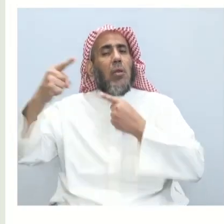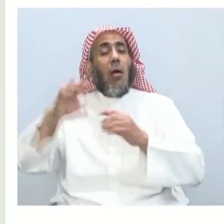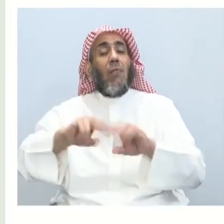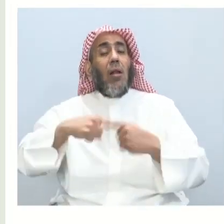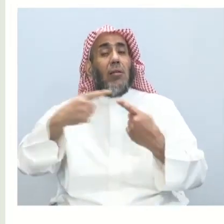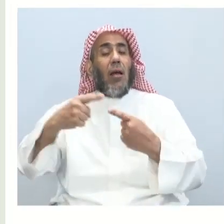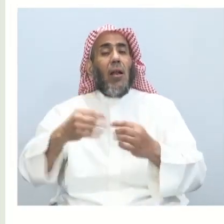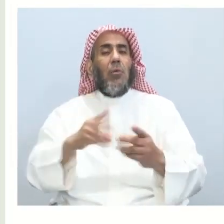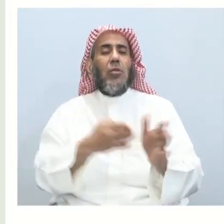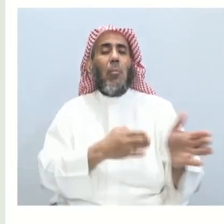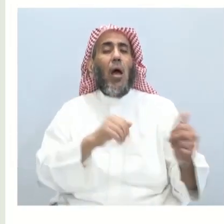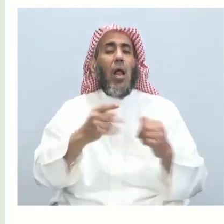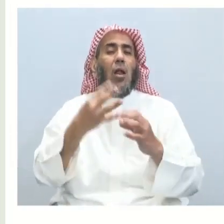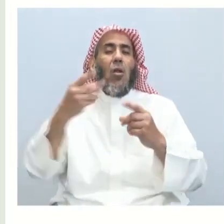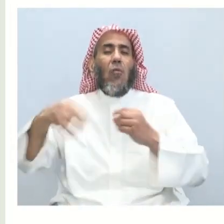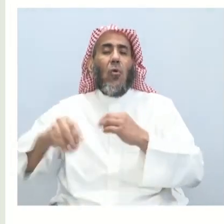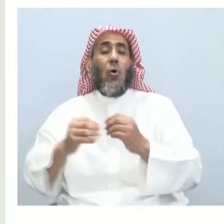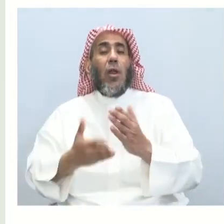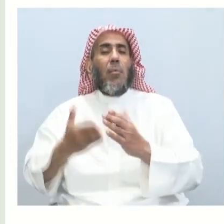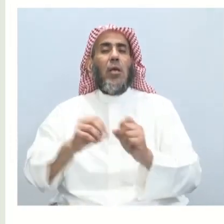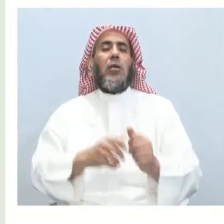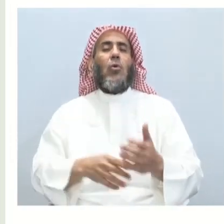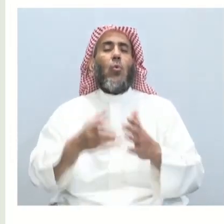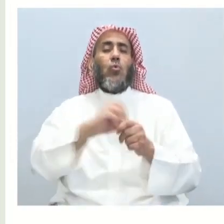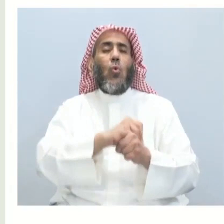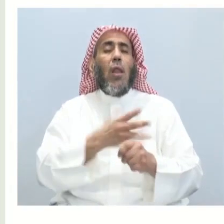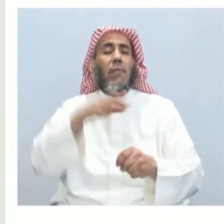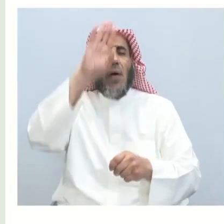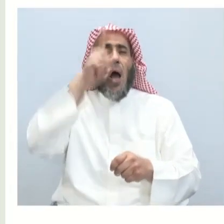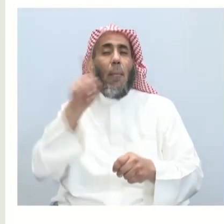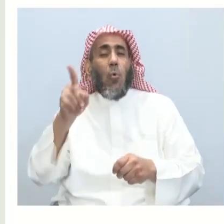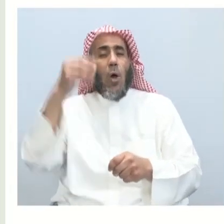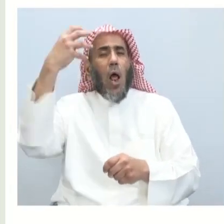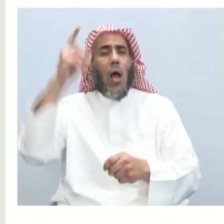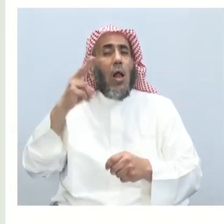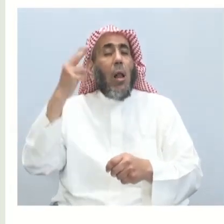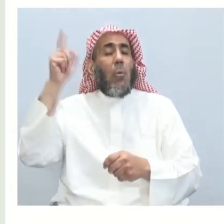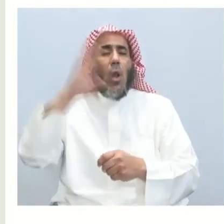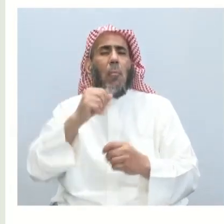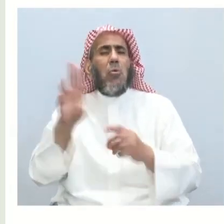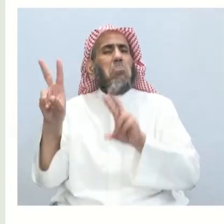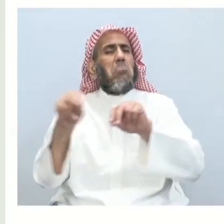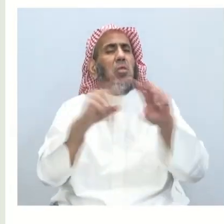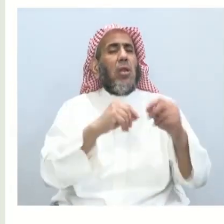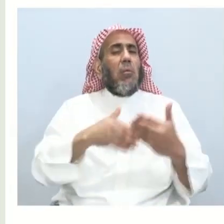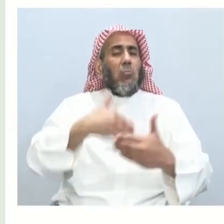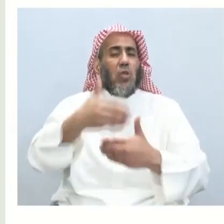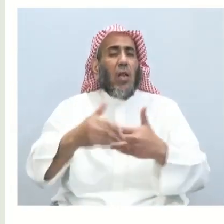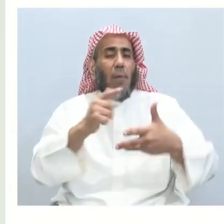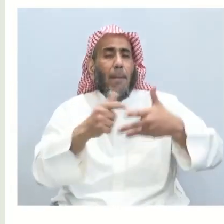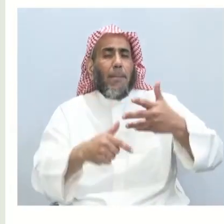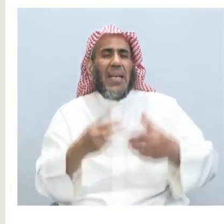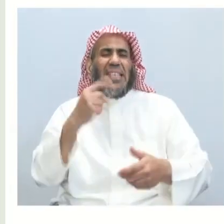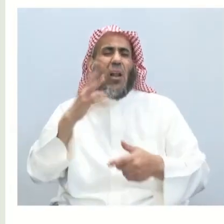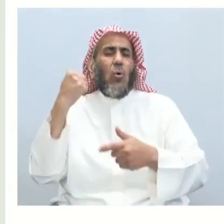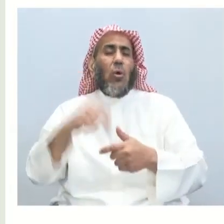تبع الفروع الناميات اصولا فابوك لم ياتي الزمان بمثله مستخلفا بعد القرون